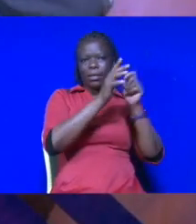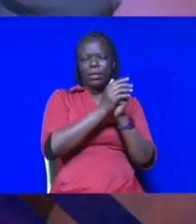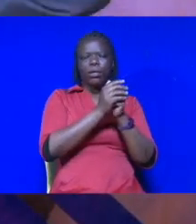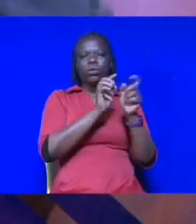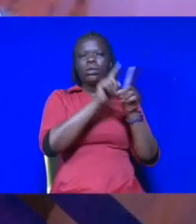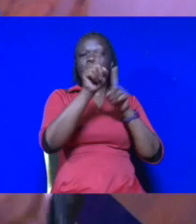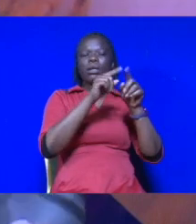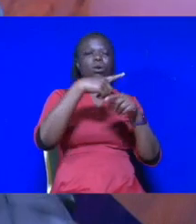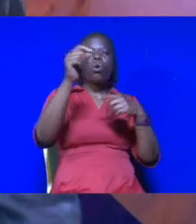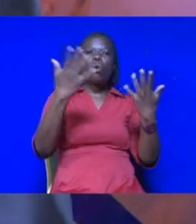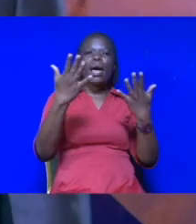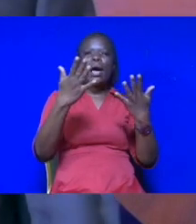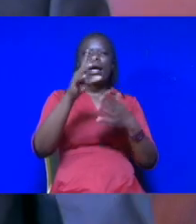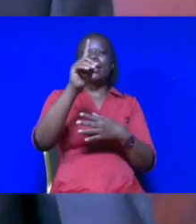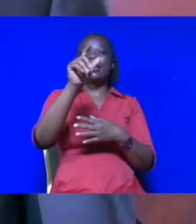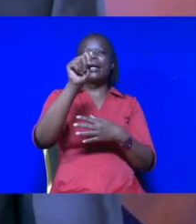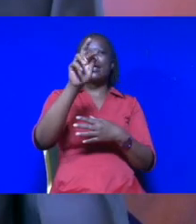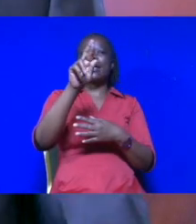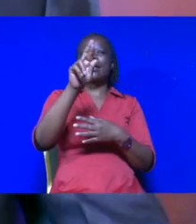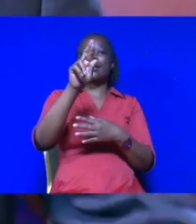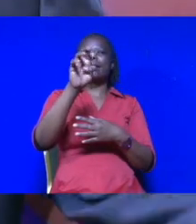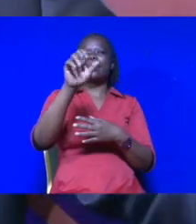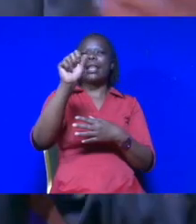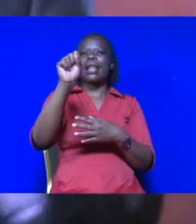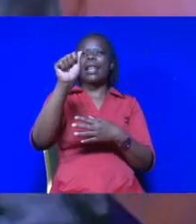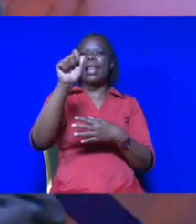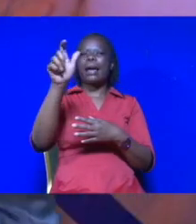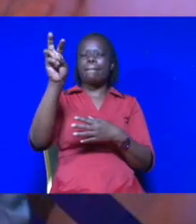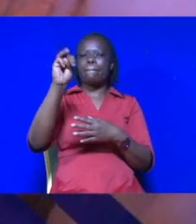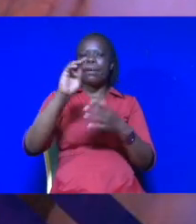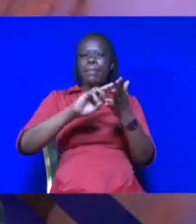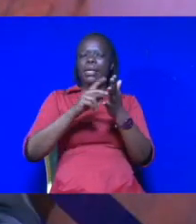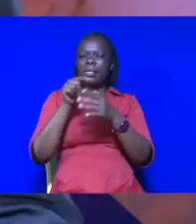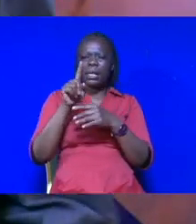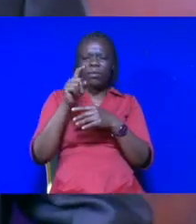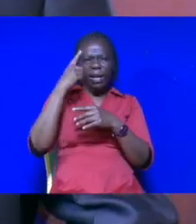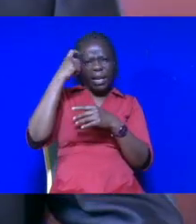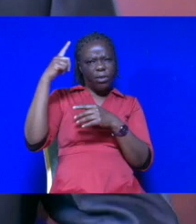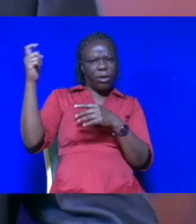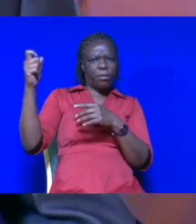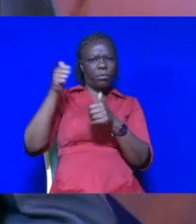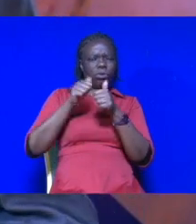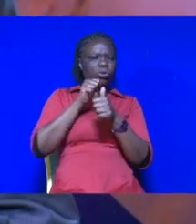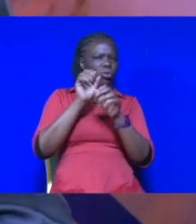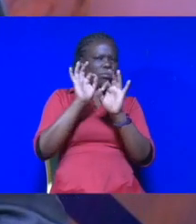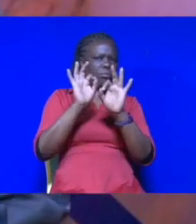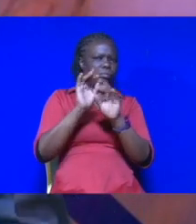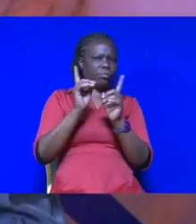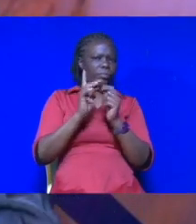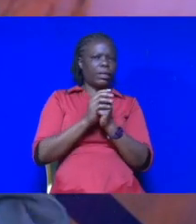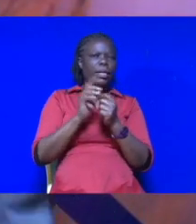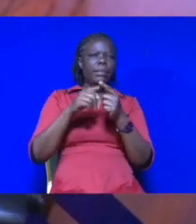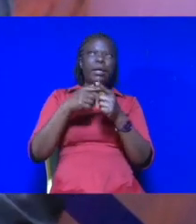Asafiri aende Dar es Salaam. Usiku akawa na njozi ambazo sio nzuri. Mara Mungu